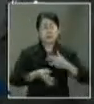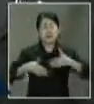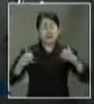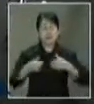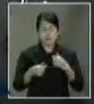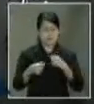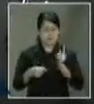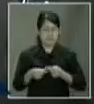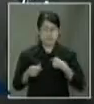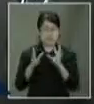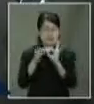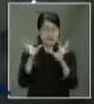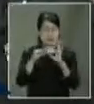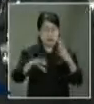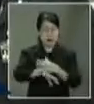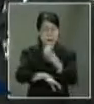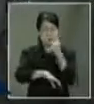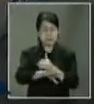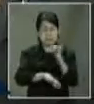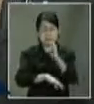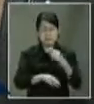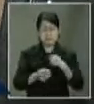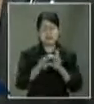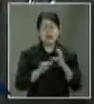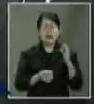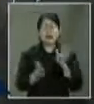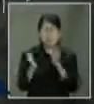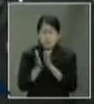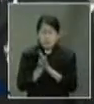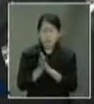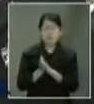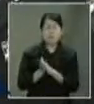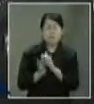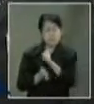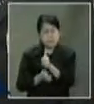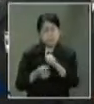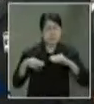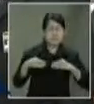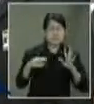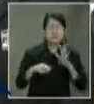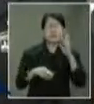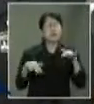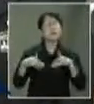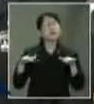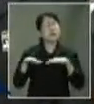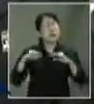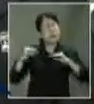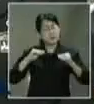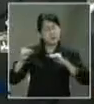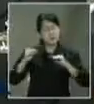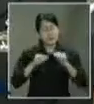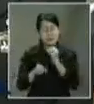ย่างนี้ไม่ใช่ไม่เห็นด้วยหรือเห็นด้วยแต่ผมมันชอบยืนปราศัยเวลารณรงค์ห